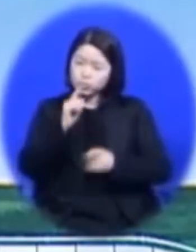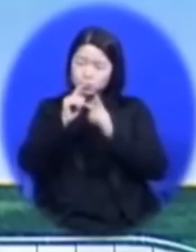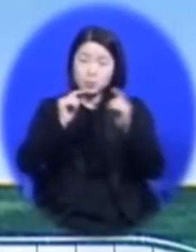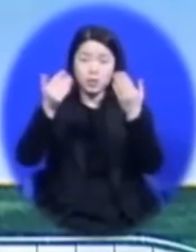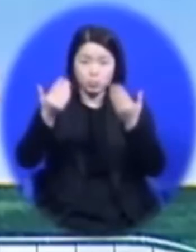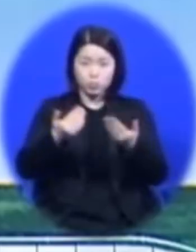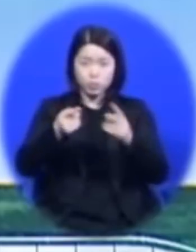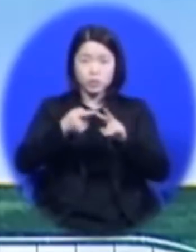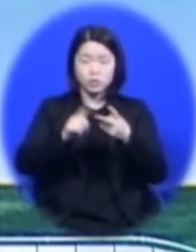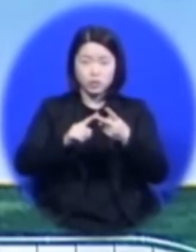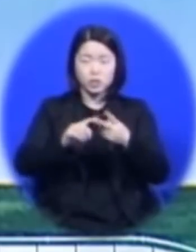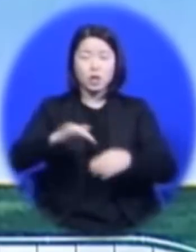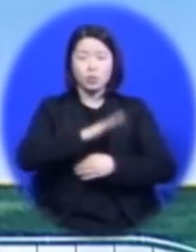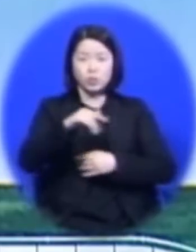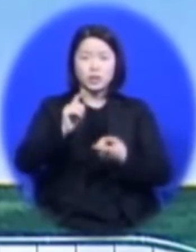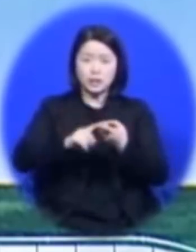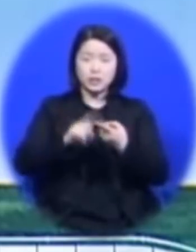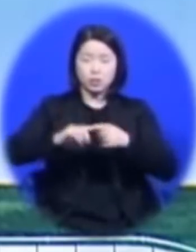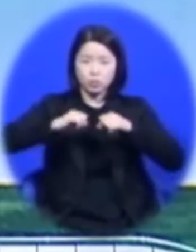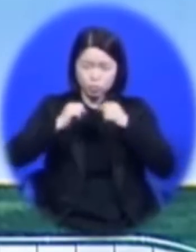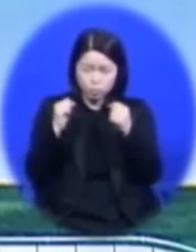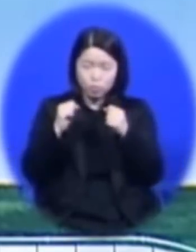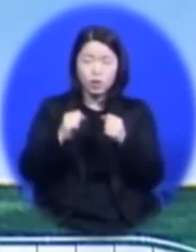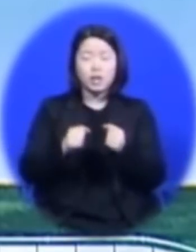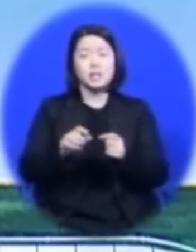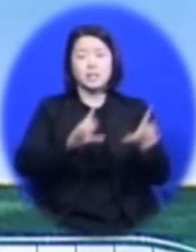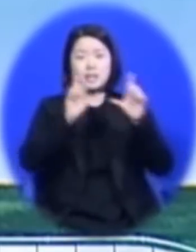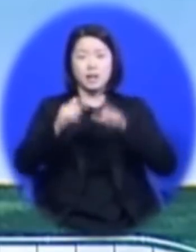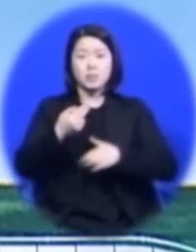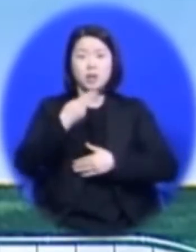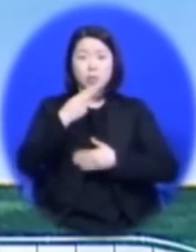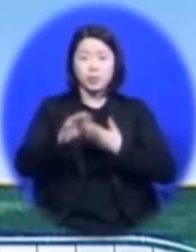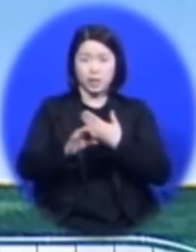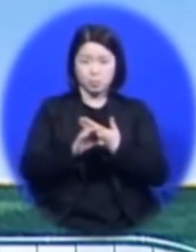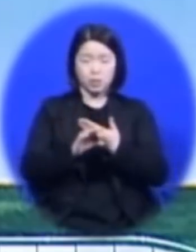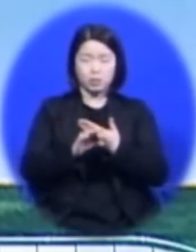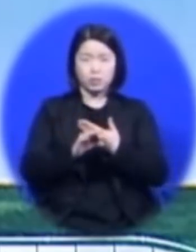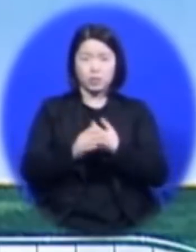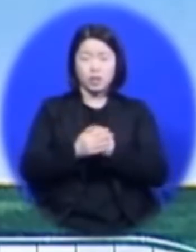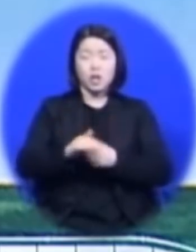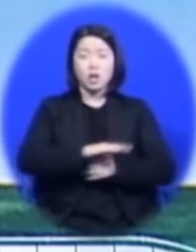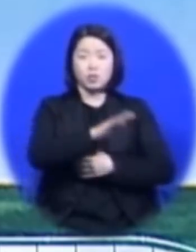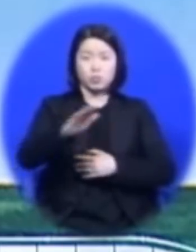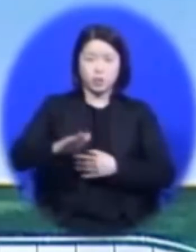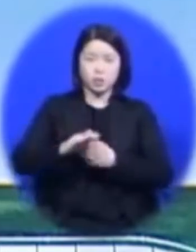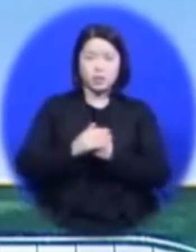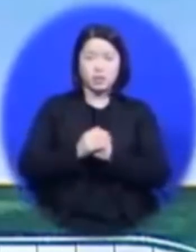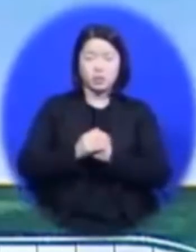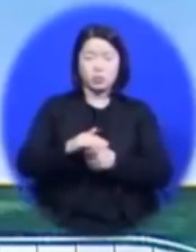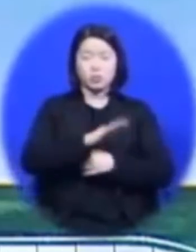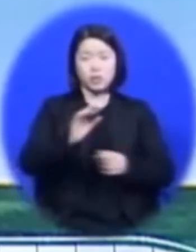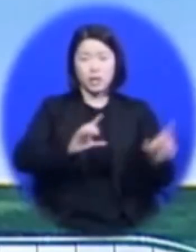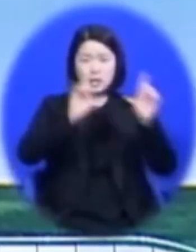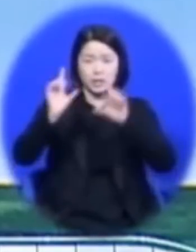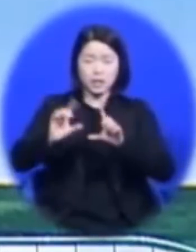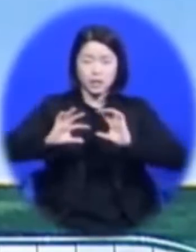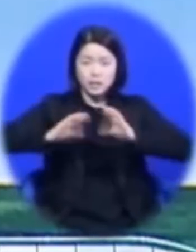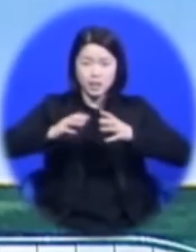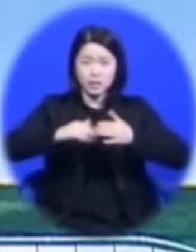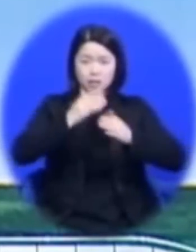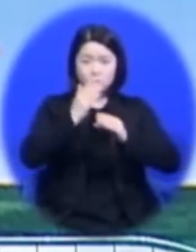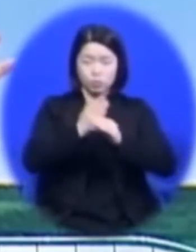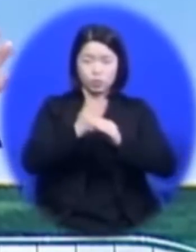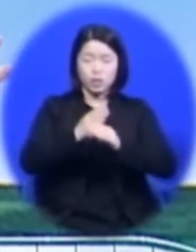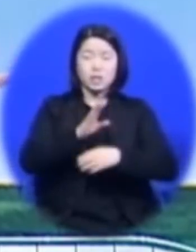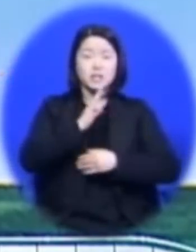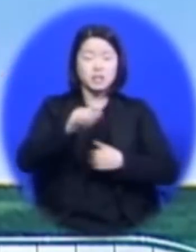우리는 그대로 순종하고 그대로 순종하는 삶이 없다면 우리는 우리가 사는 세상 가운데서 진짜